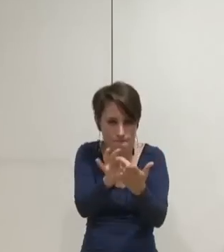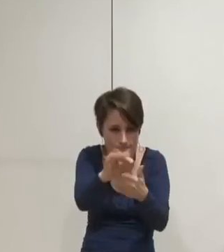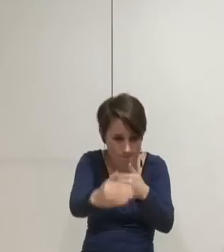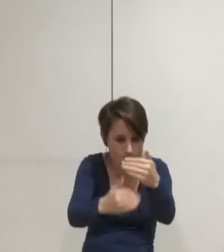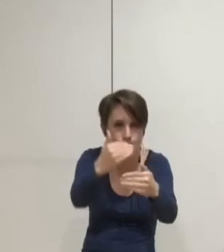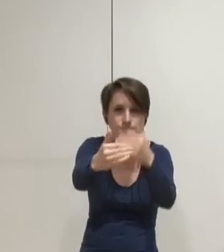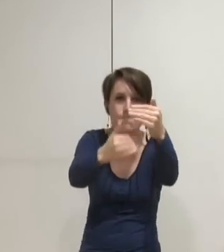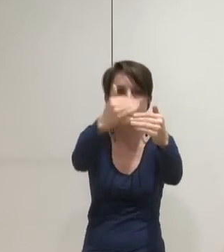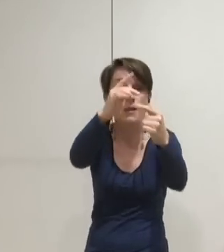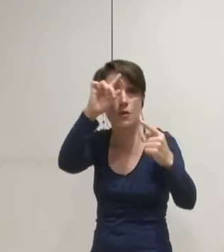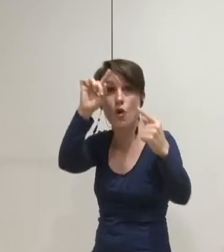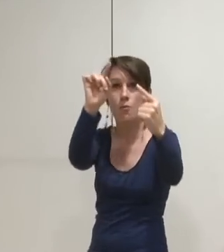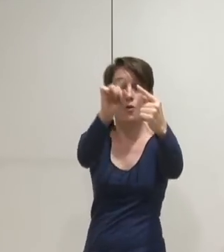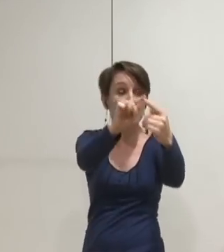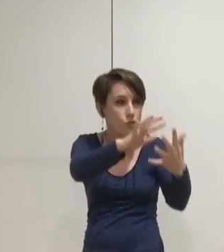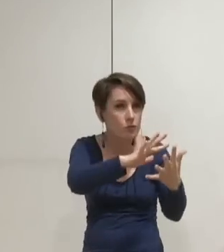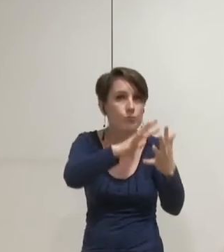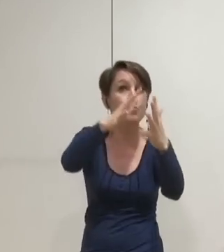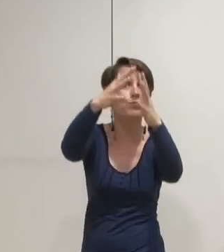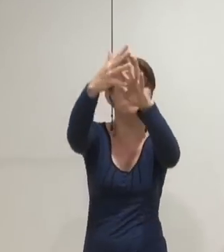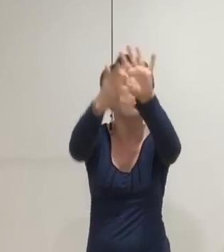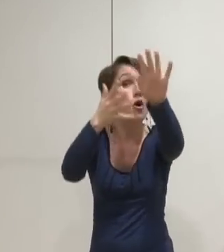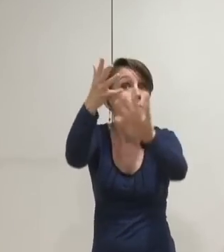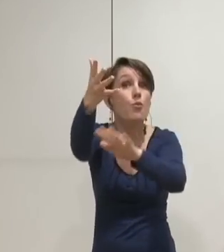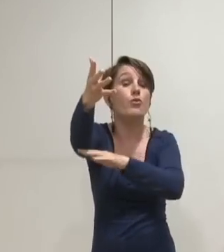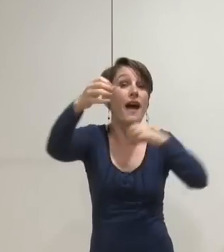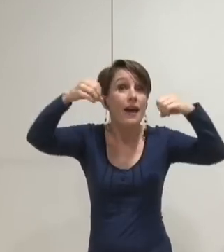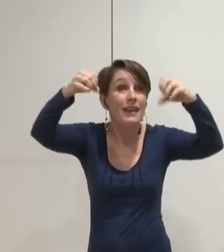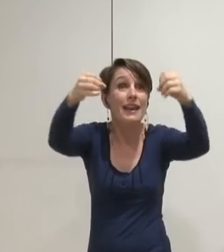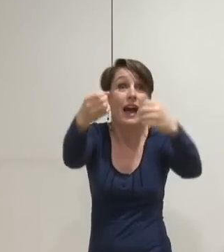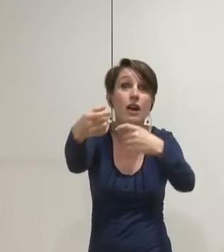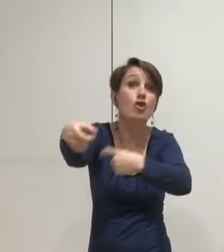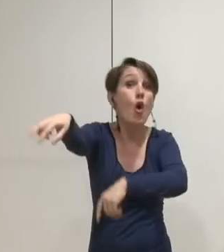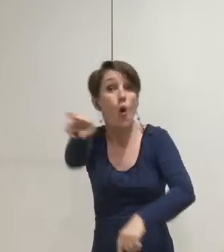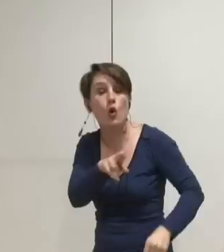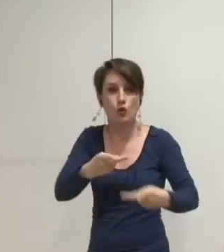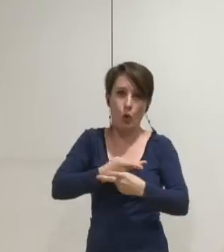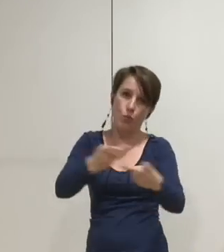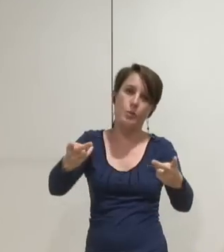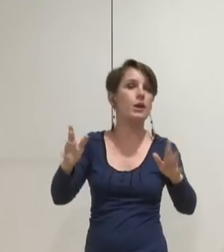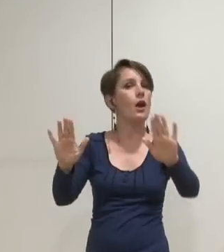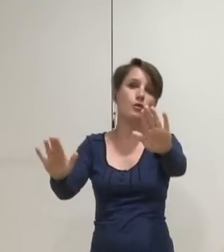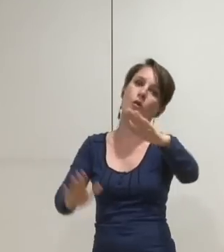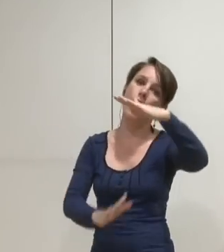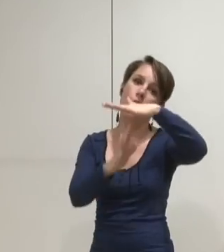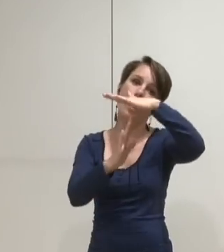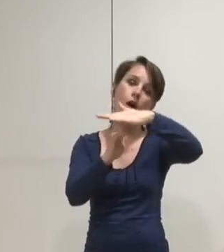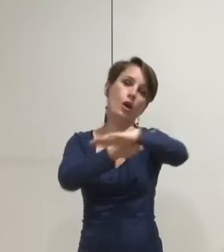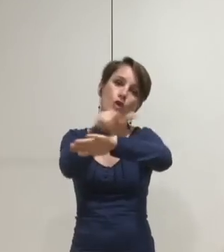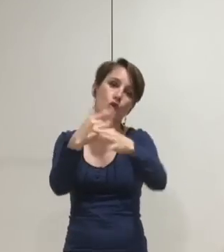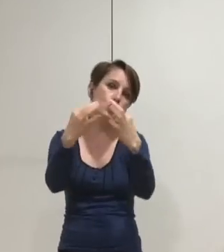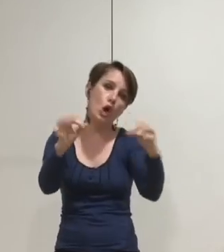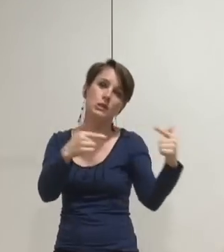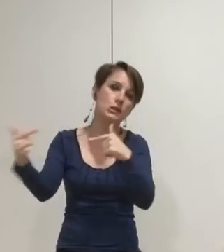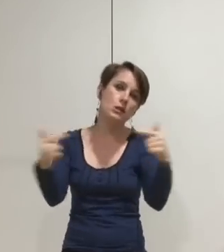donner un horizon au retour en au public de cette action allez là ça fait quand même 2h10 de